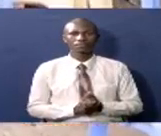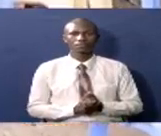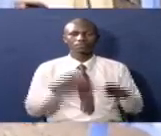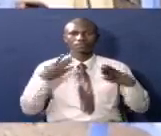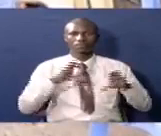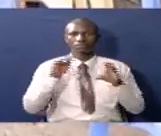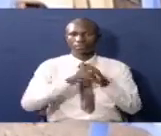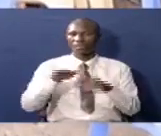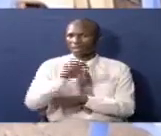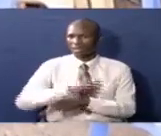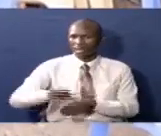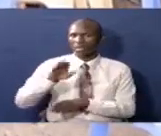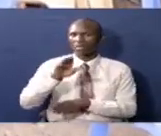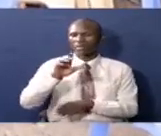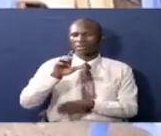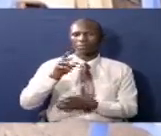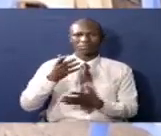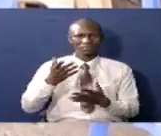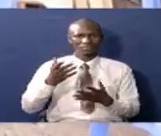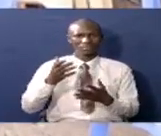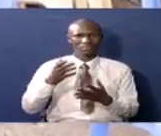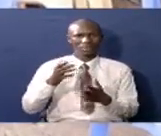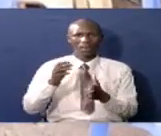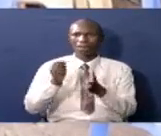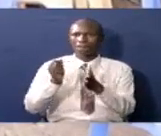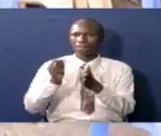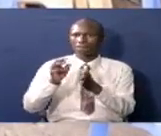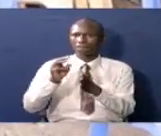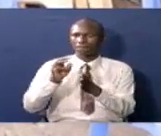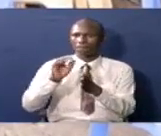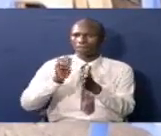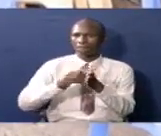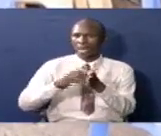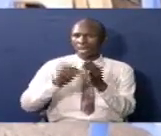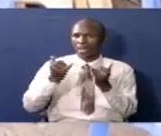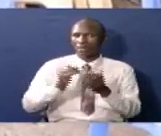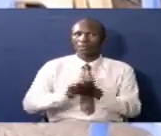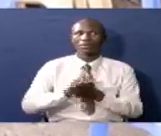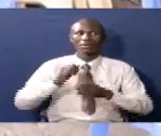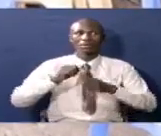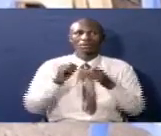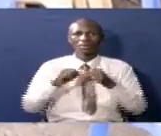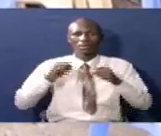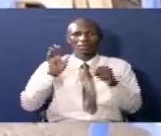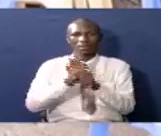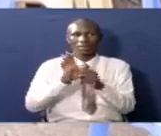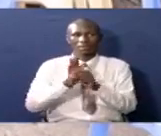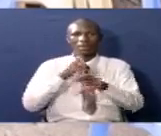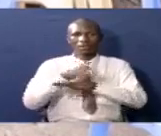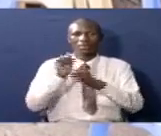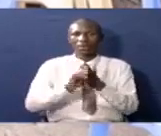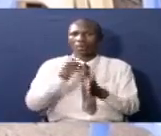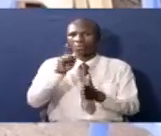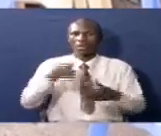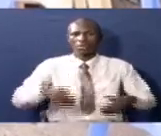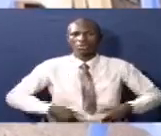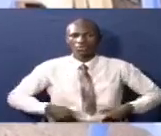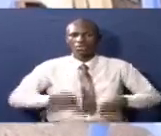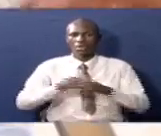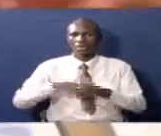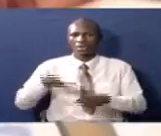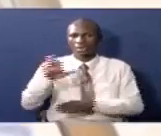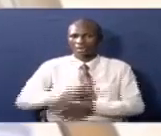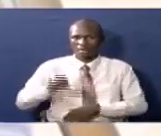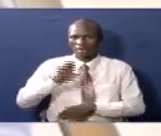Enenthi mautoi wa Mululuni ulawe mboi Masii kaunti ya Masako ni medhwa na otanu munene itunwa mwana kiumuwa muika kuma kesioni